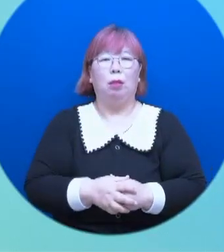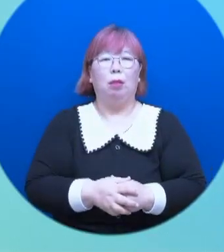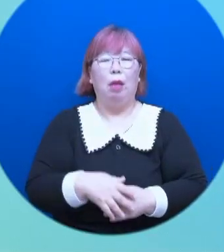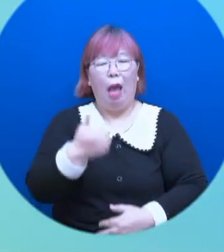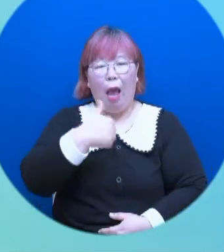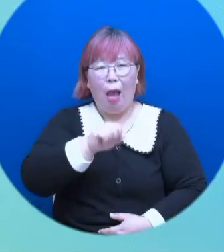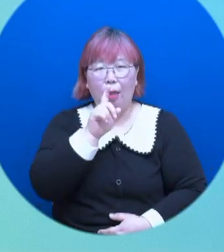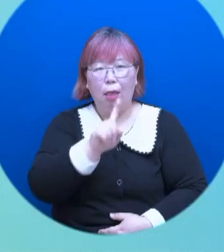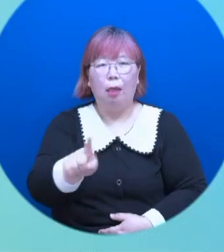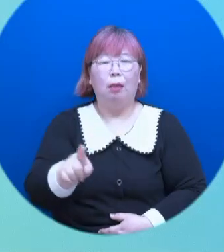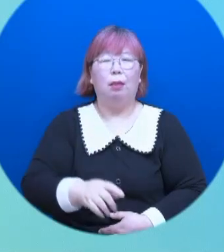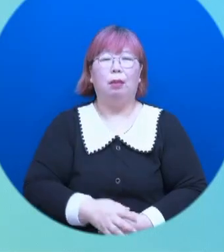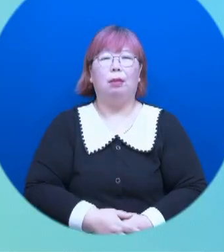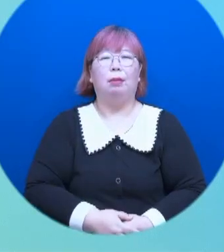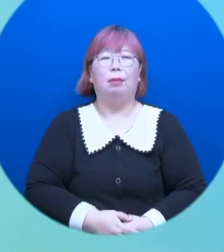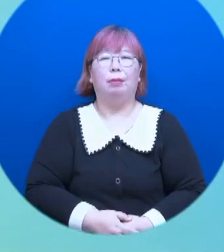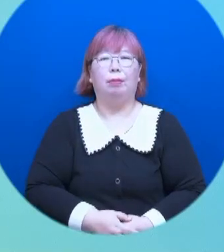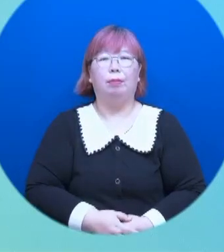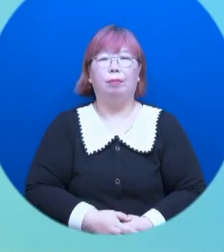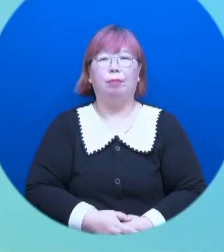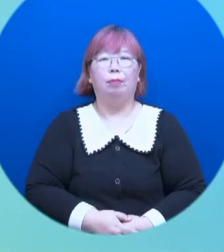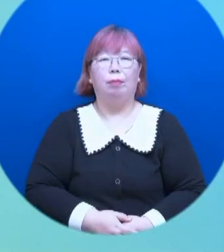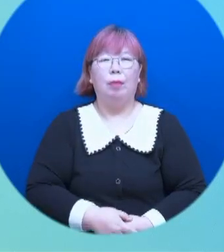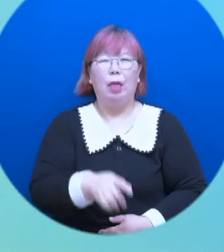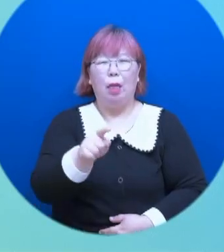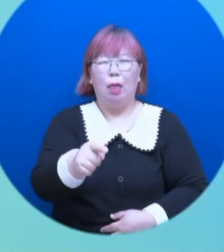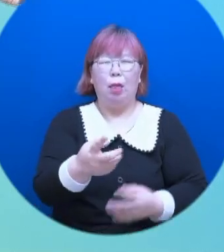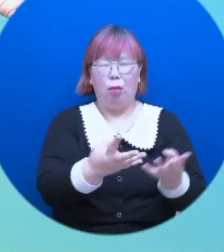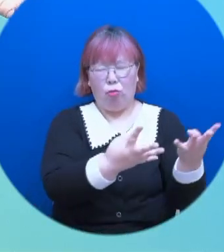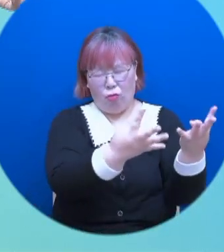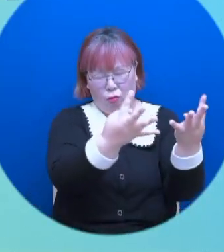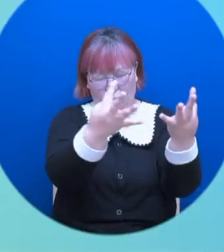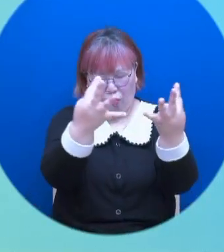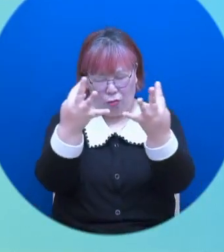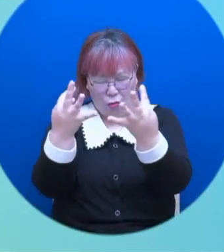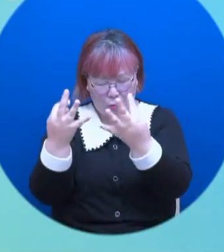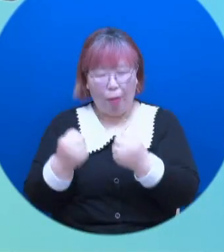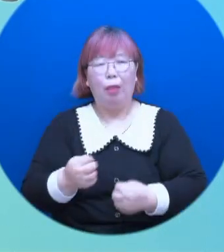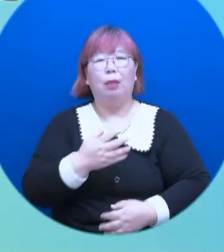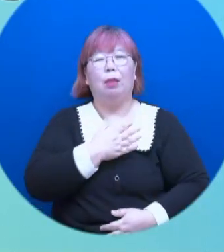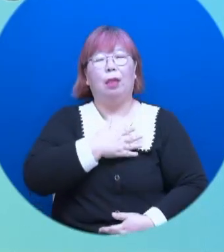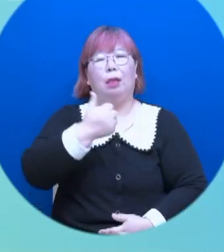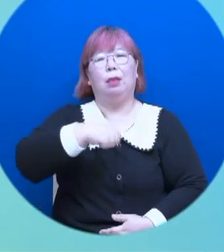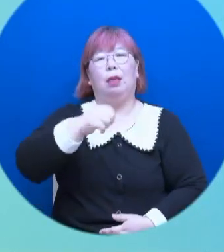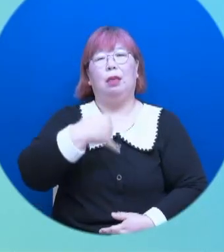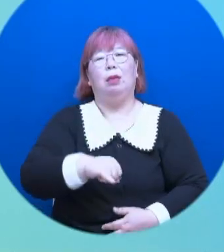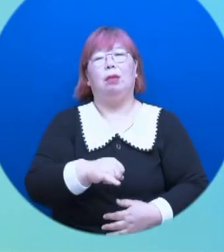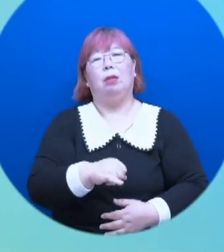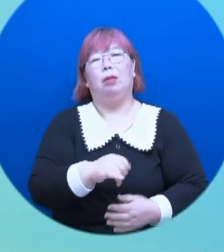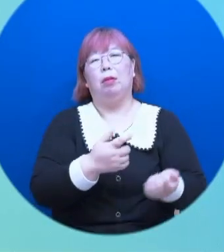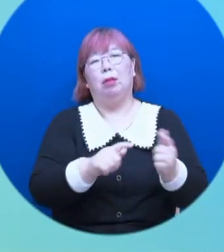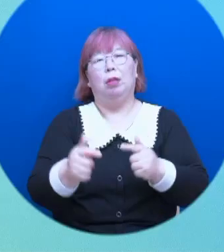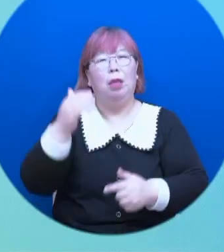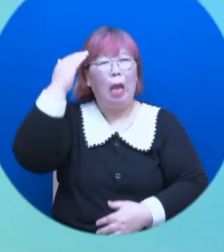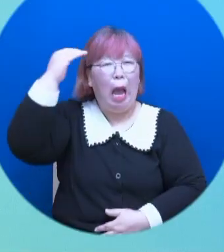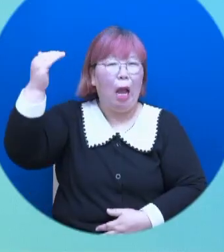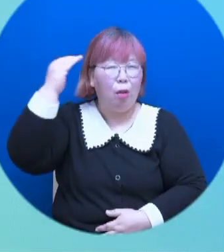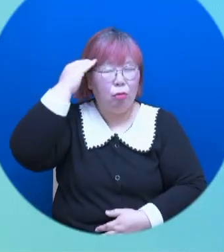아들아, 이 수많은 나의 자녀들이 이 한국 땅에서